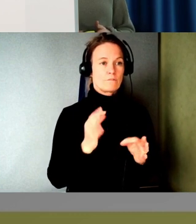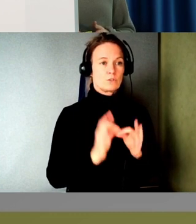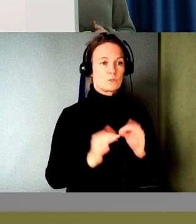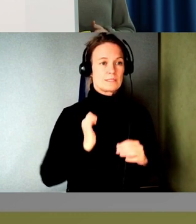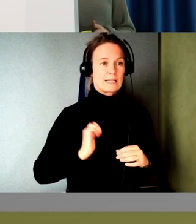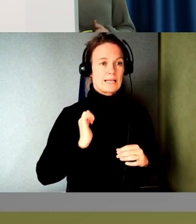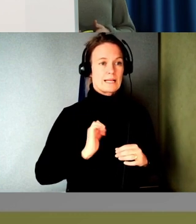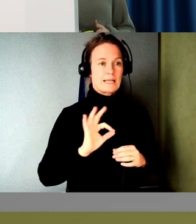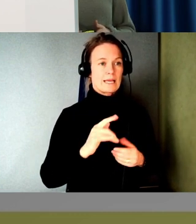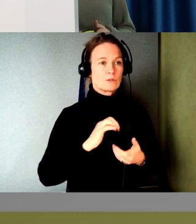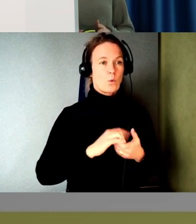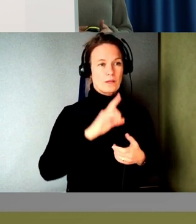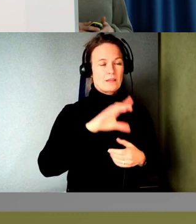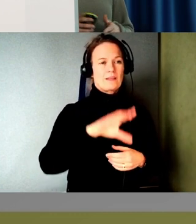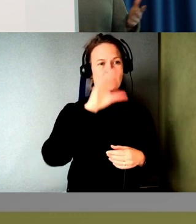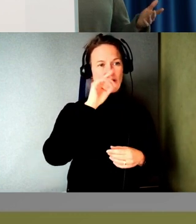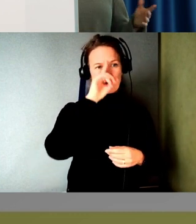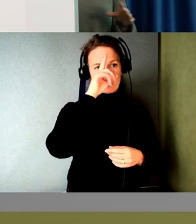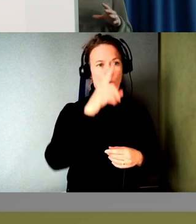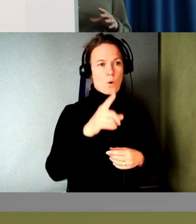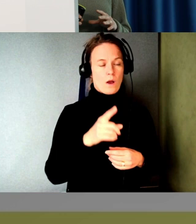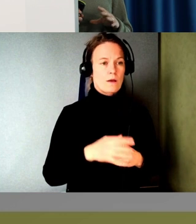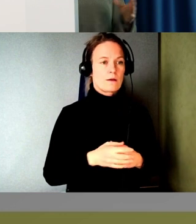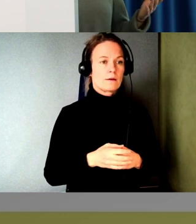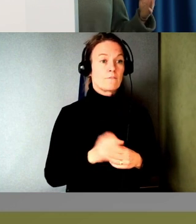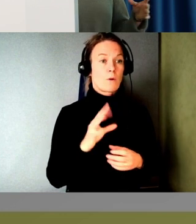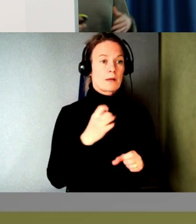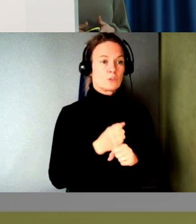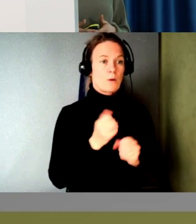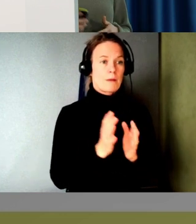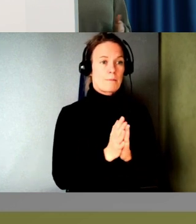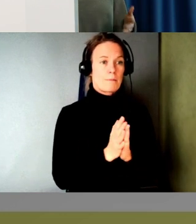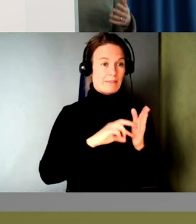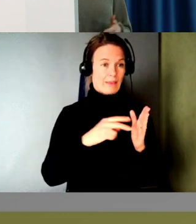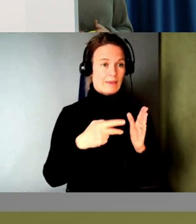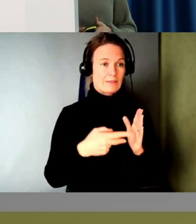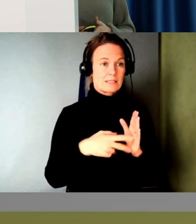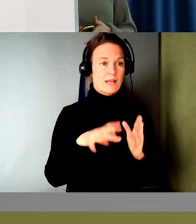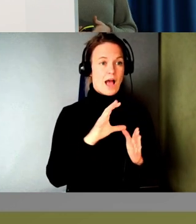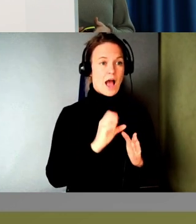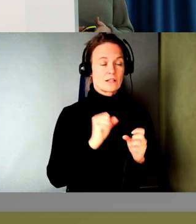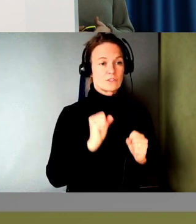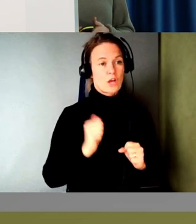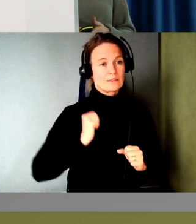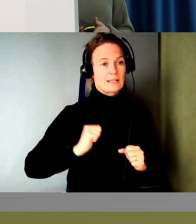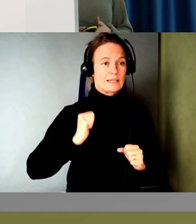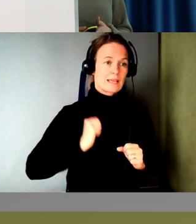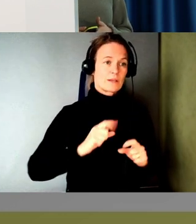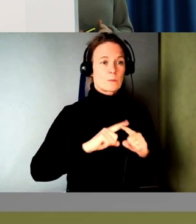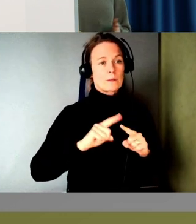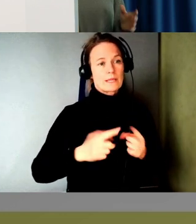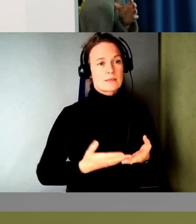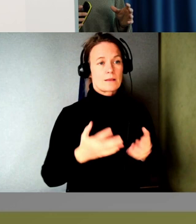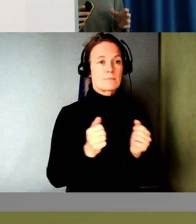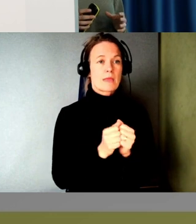begriplighet eh för när man jobbar då med med det tekniska att allting ska vara tillgängligt med olika hjälpmedel och